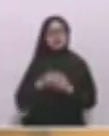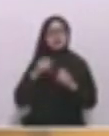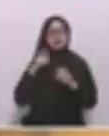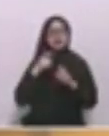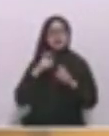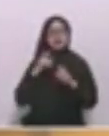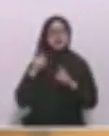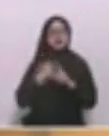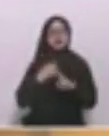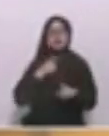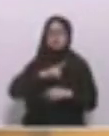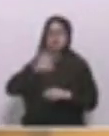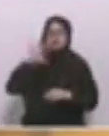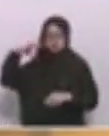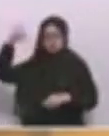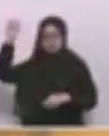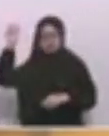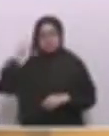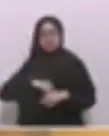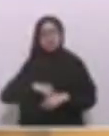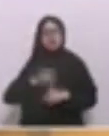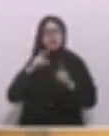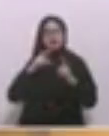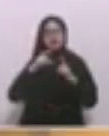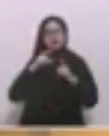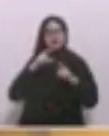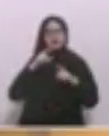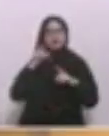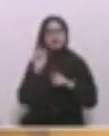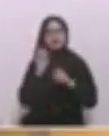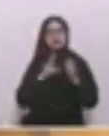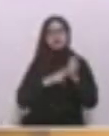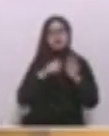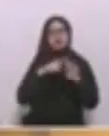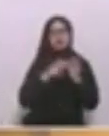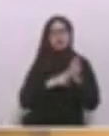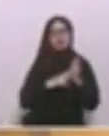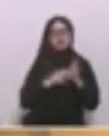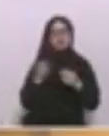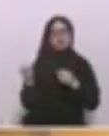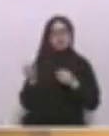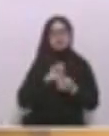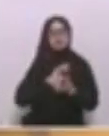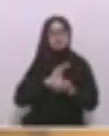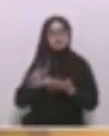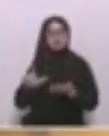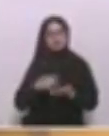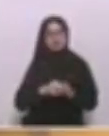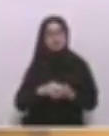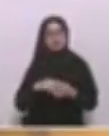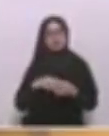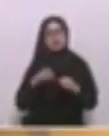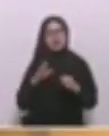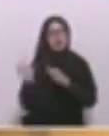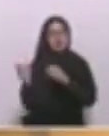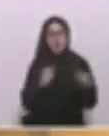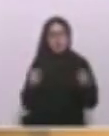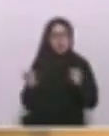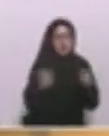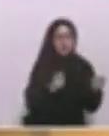pusat sekarang kump UMKM itu kita akan berikan langsung dengan kontrol pajaknya ini yang saya